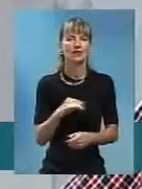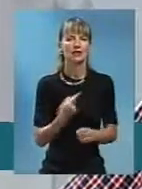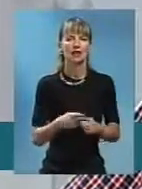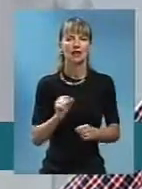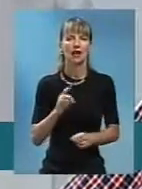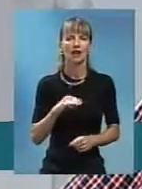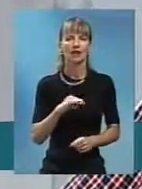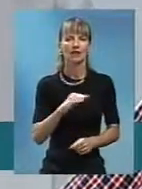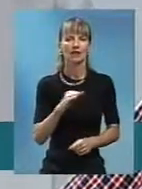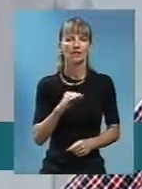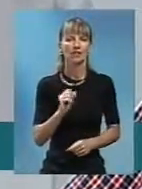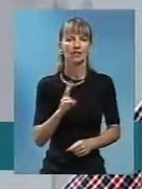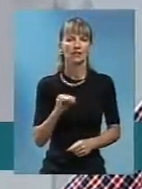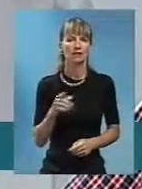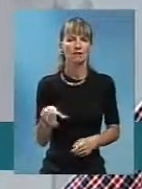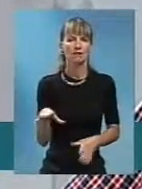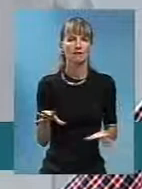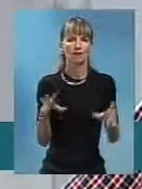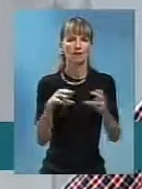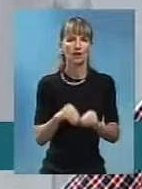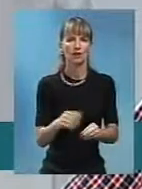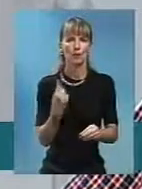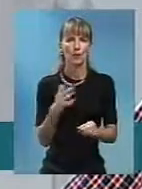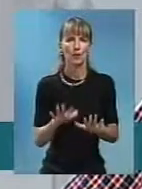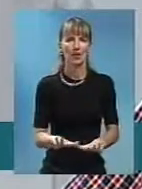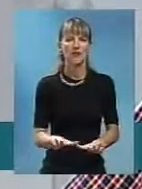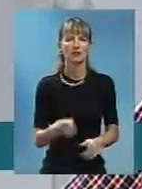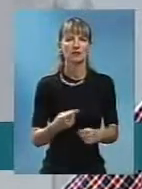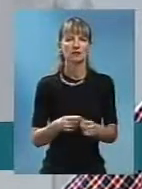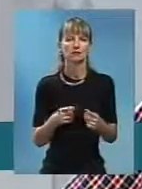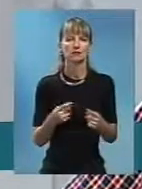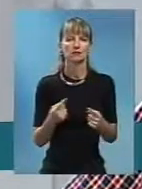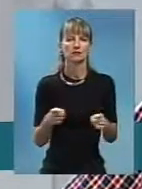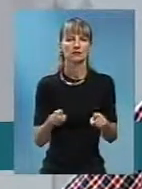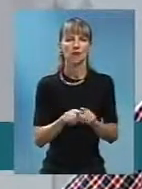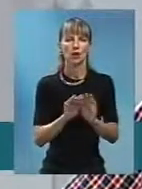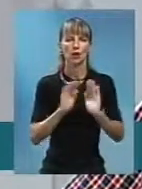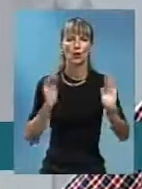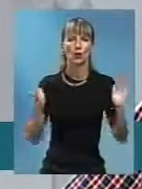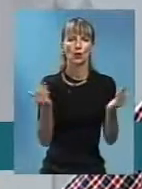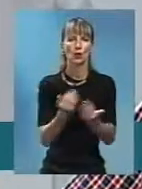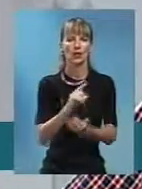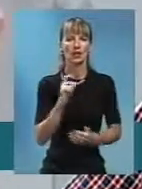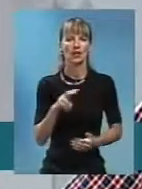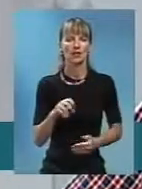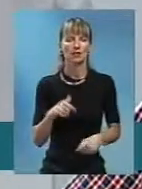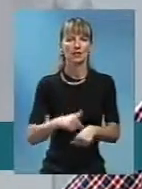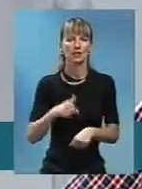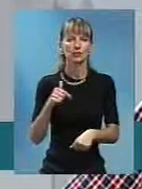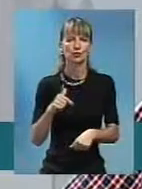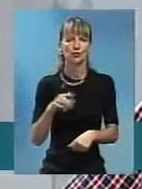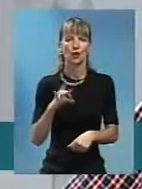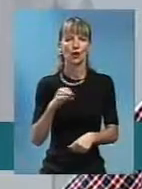одному просторі. І причому це не просто простір, а така кругла зала, і це таке відчуття